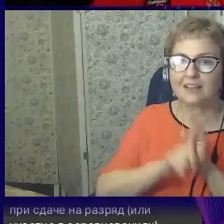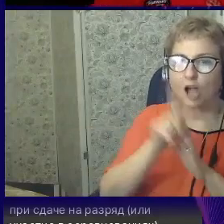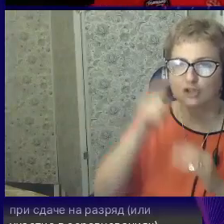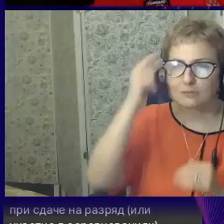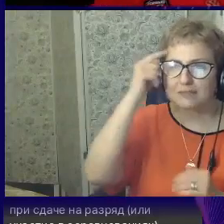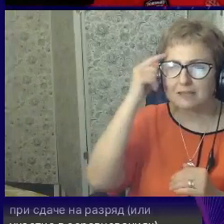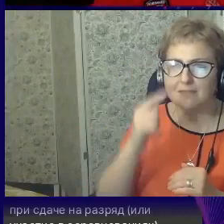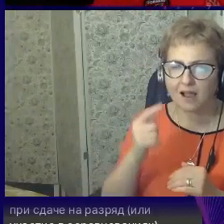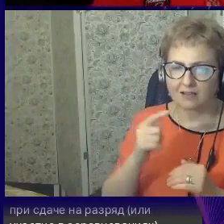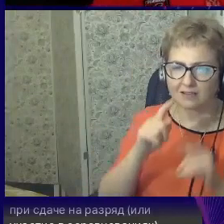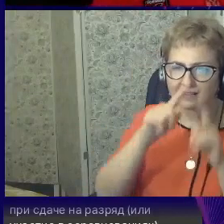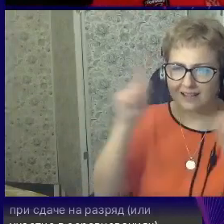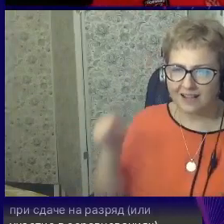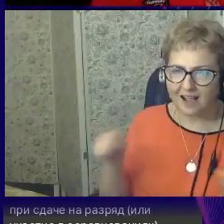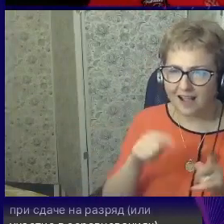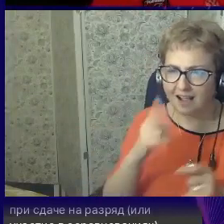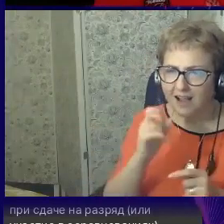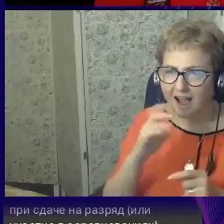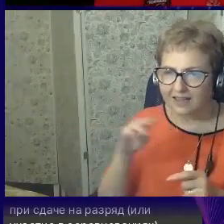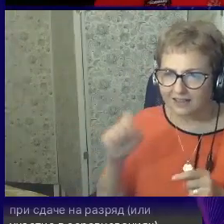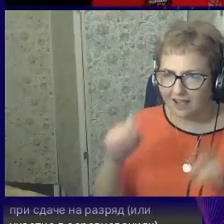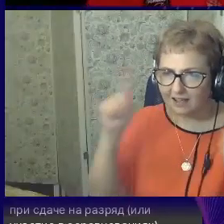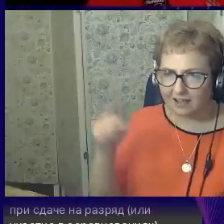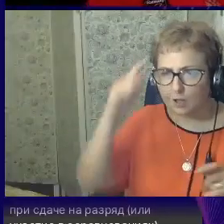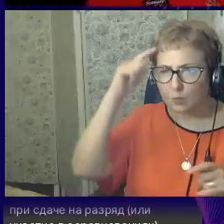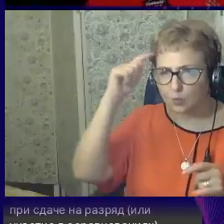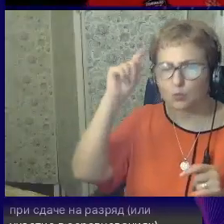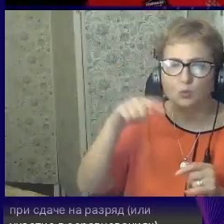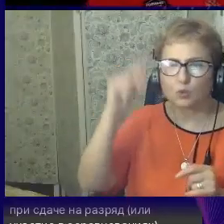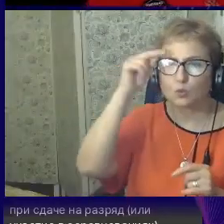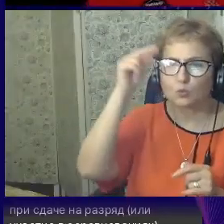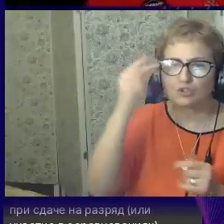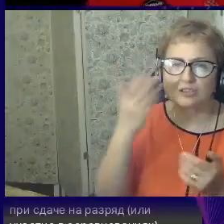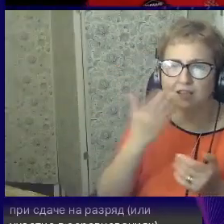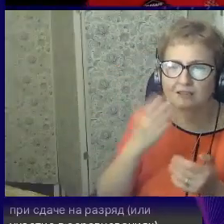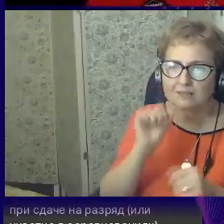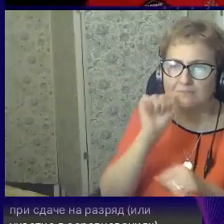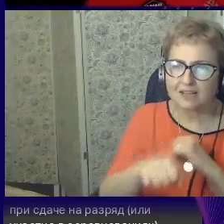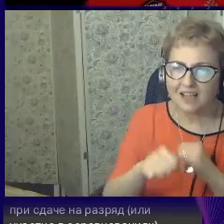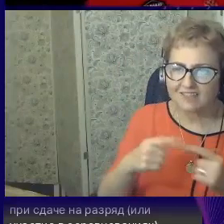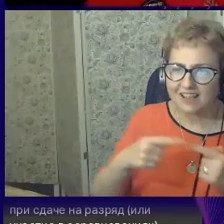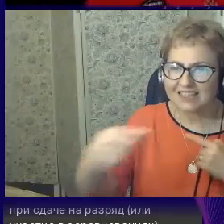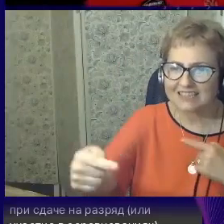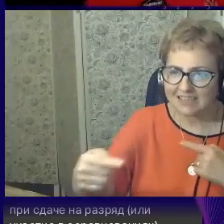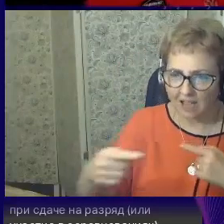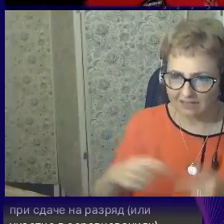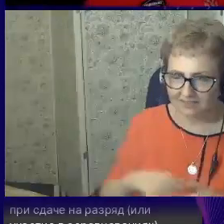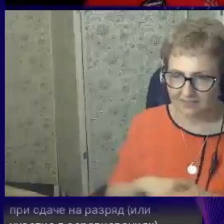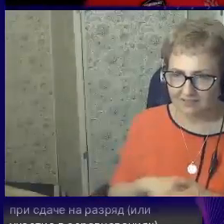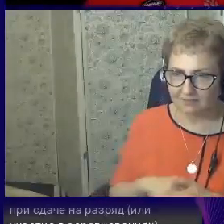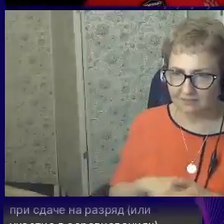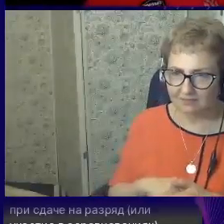начали понимать карту и, естественно, научились преодолевать какие-то дистанции.